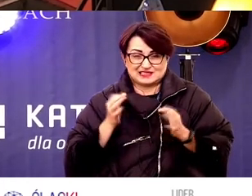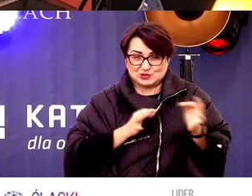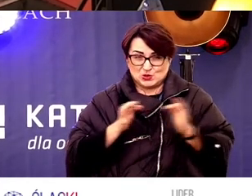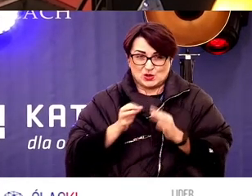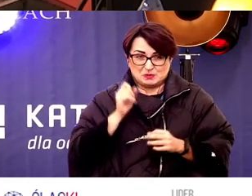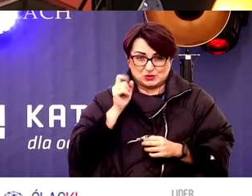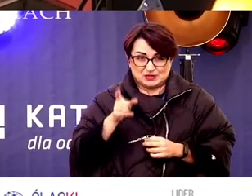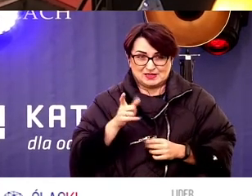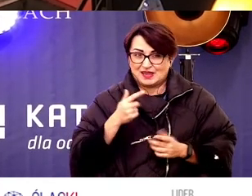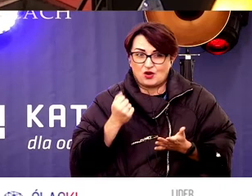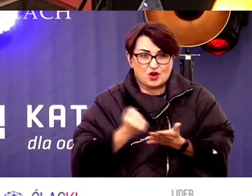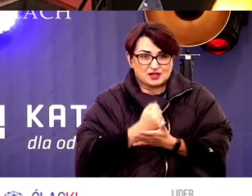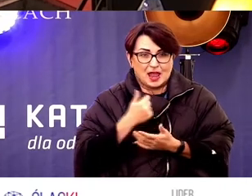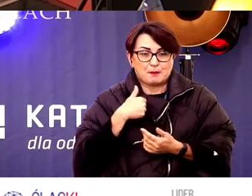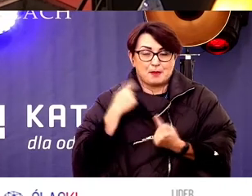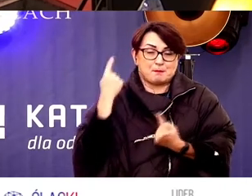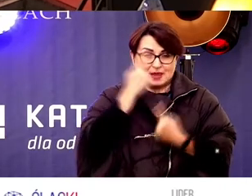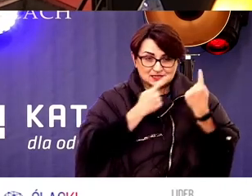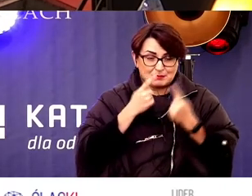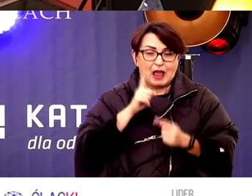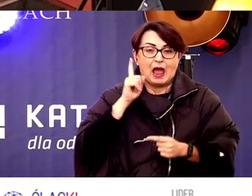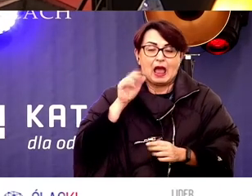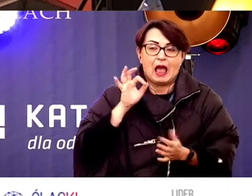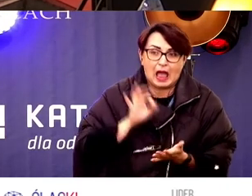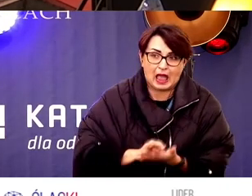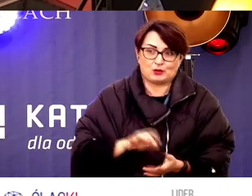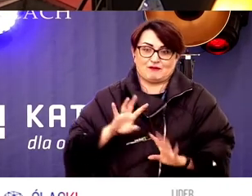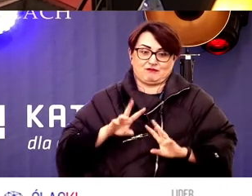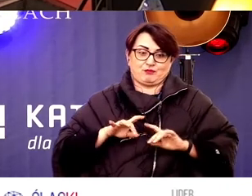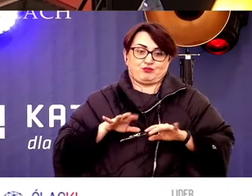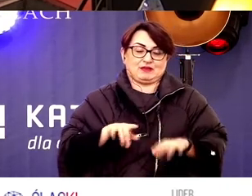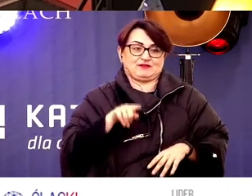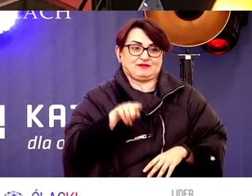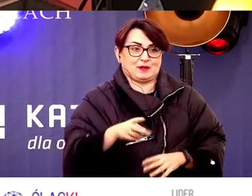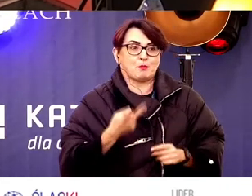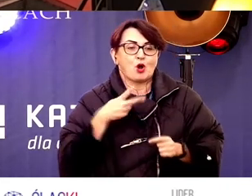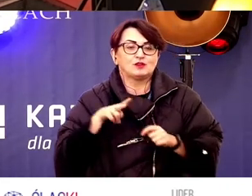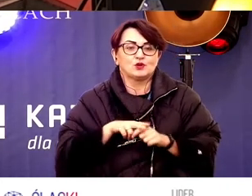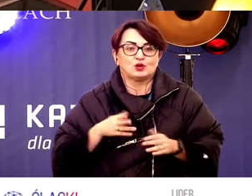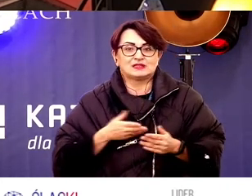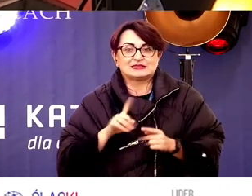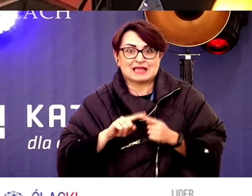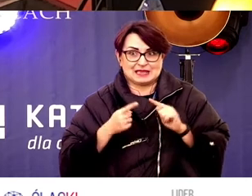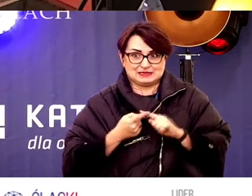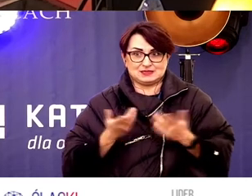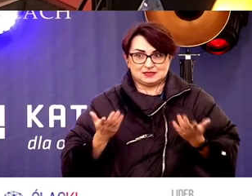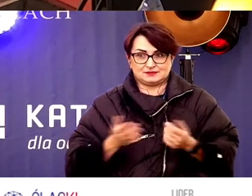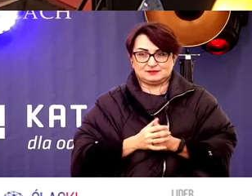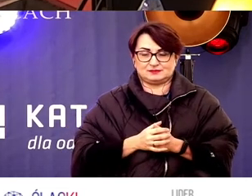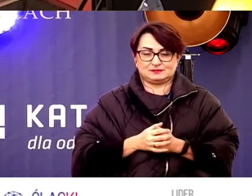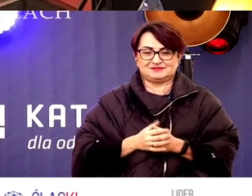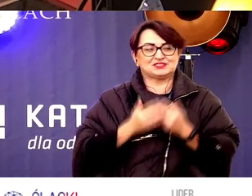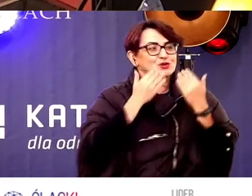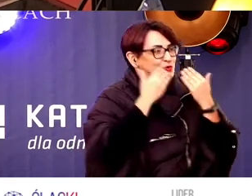które niekoniecznie mamy na myśli, ale no, mają też one podwójne dno czy sens.